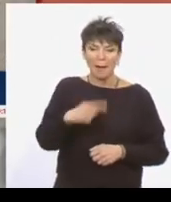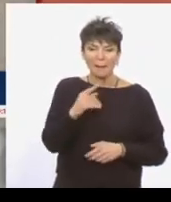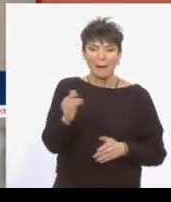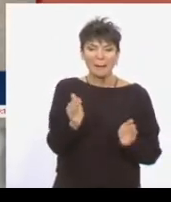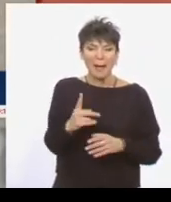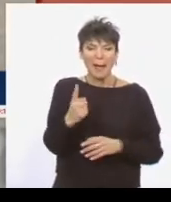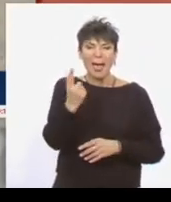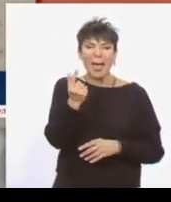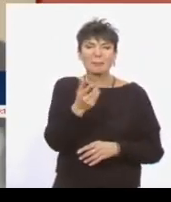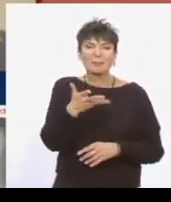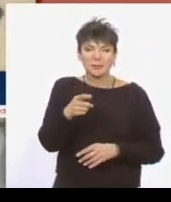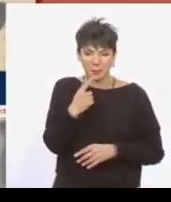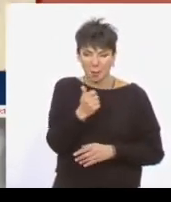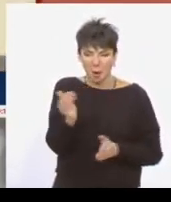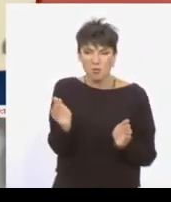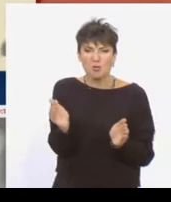γόντα ήμουν σιγουνόσιο.